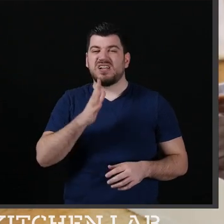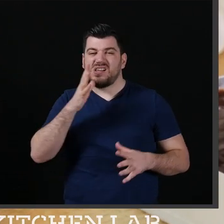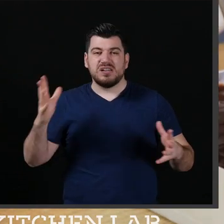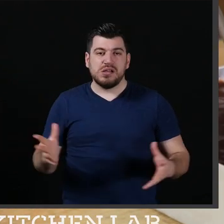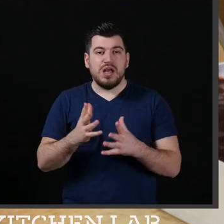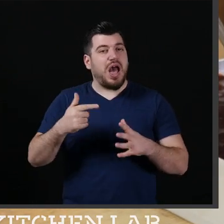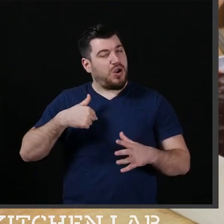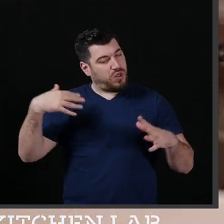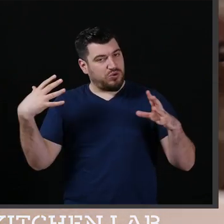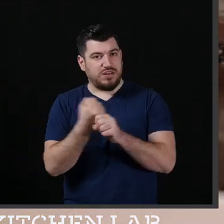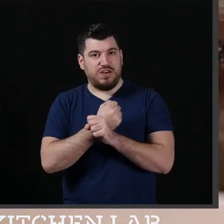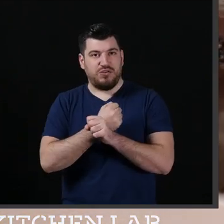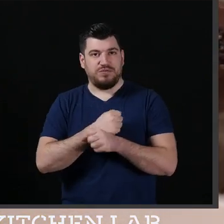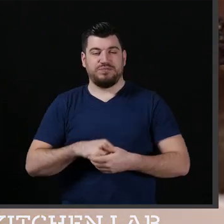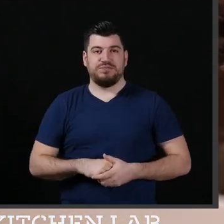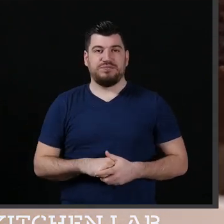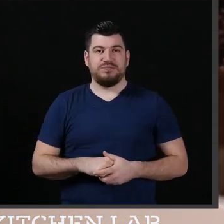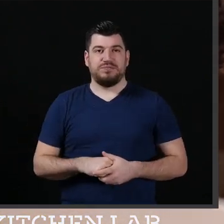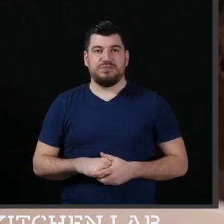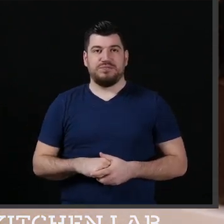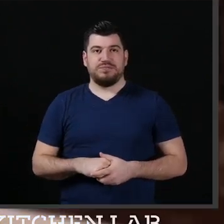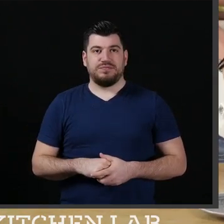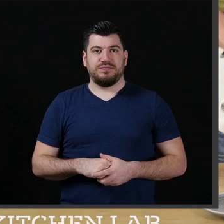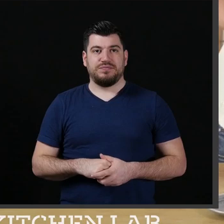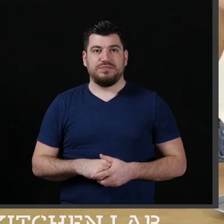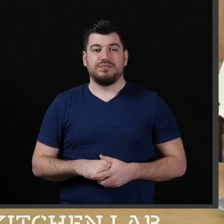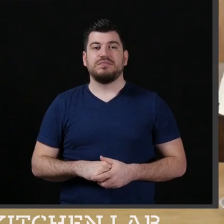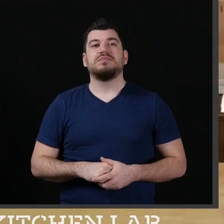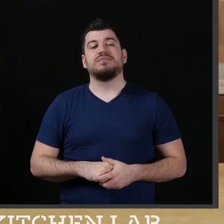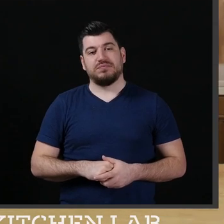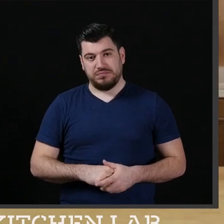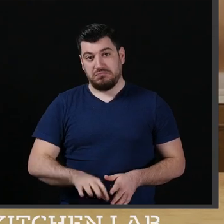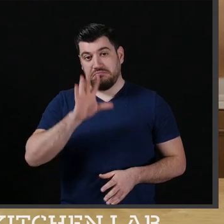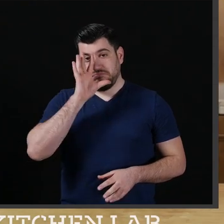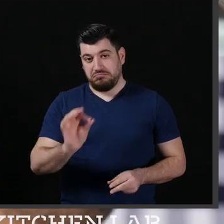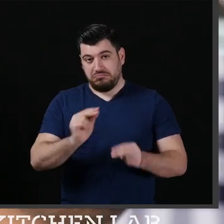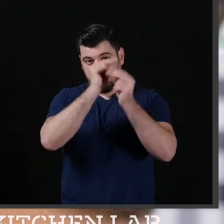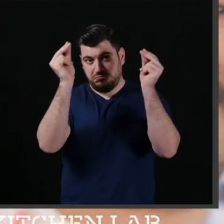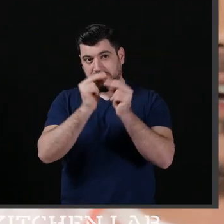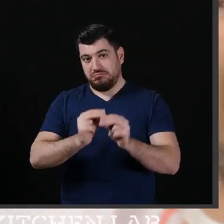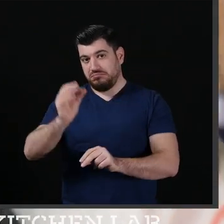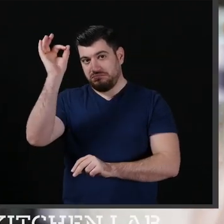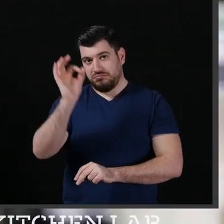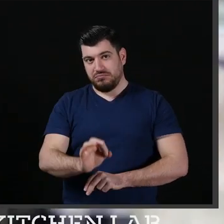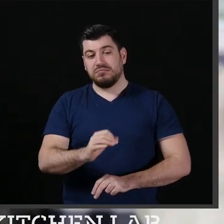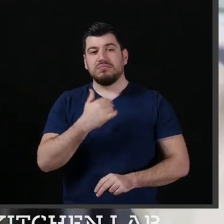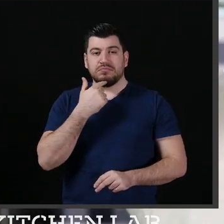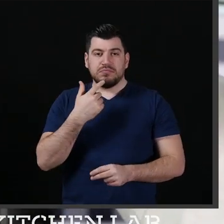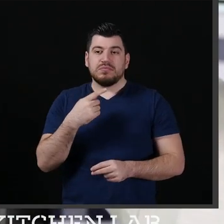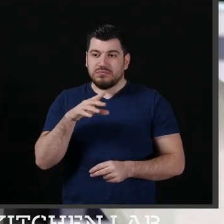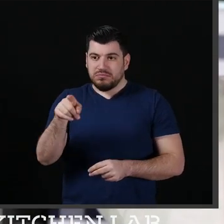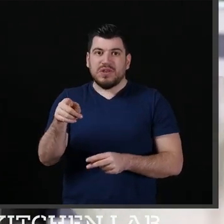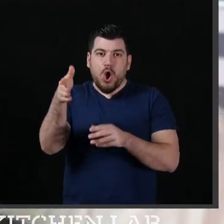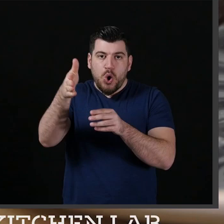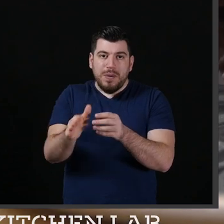αποφασισμένος. Νταν! Και νταν! Δεν μπορεί να αντισταθεί κανείς. Το βλέπετε